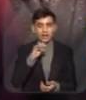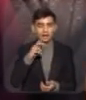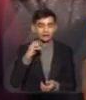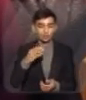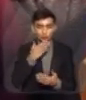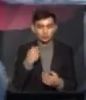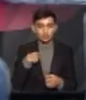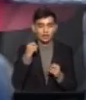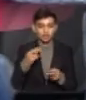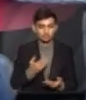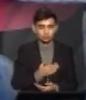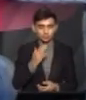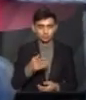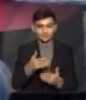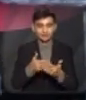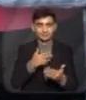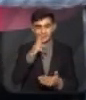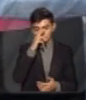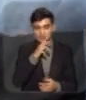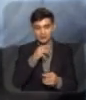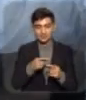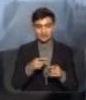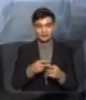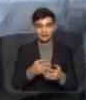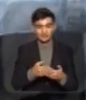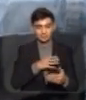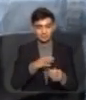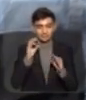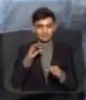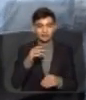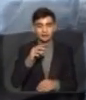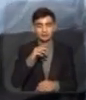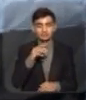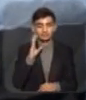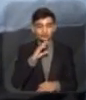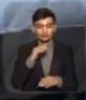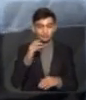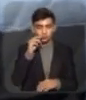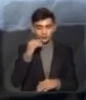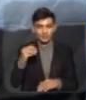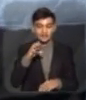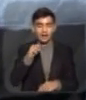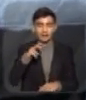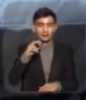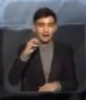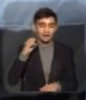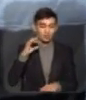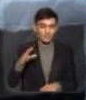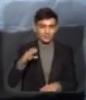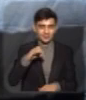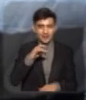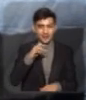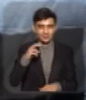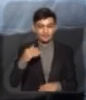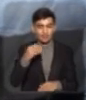өмір сүреміз, 4 баламыз бар. Бұл осыдан 3 айға жуық уақыт бұрын істі болып жатқан азаматтың бірі Салқанов Сарқыттың жұбайының біздің